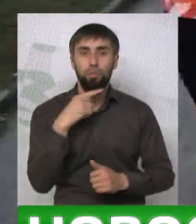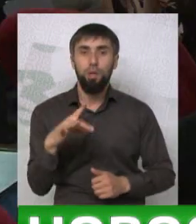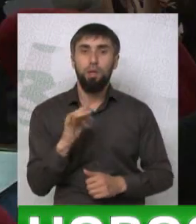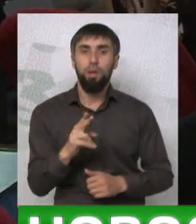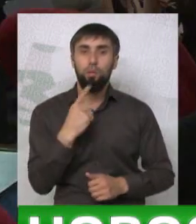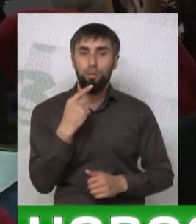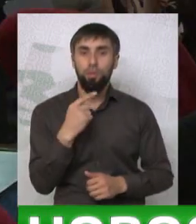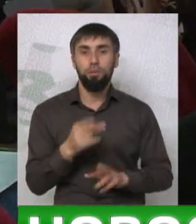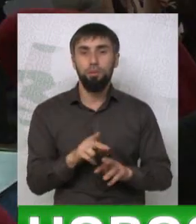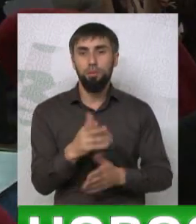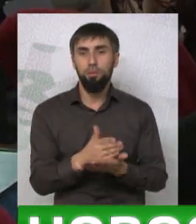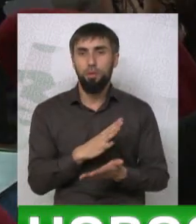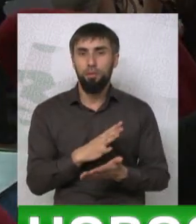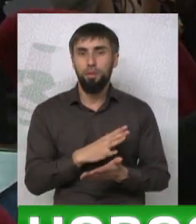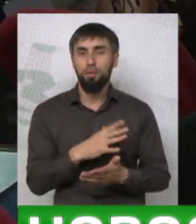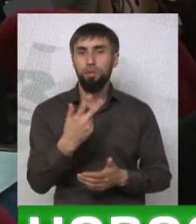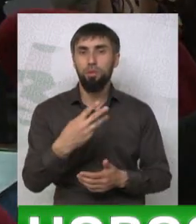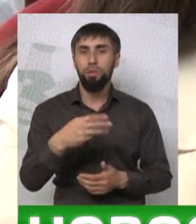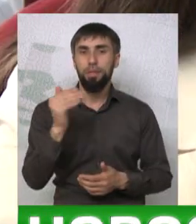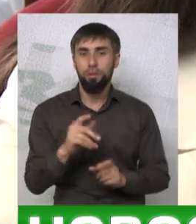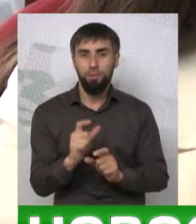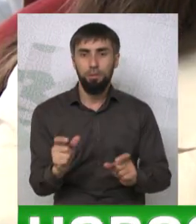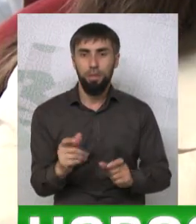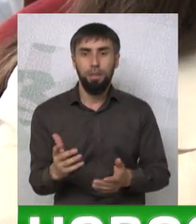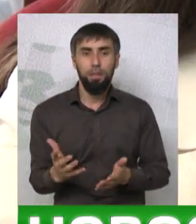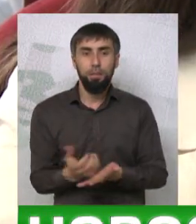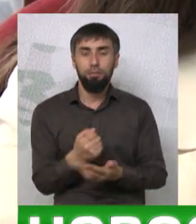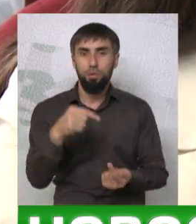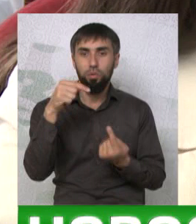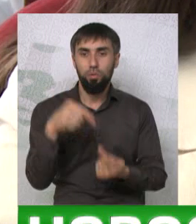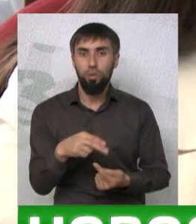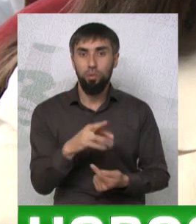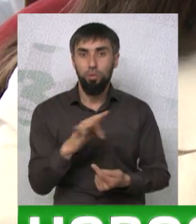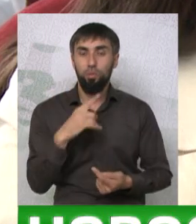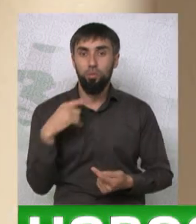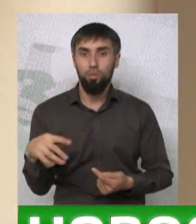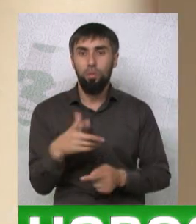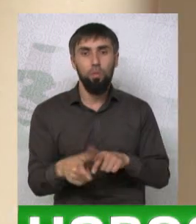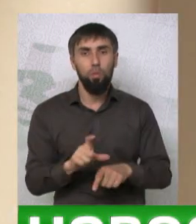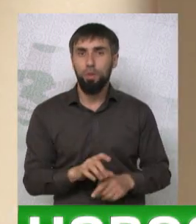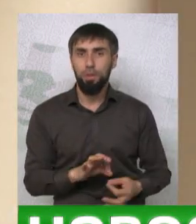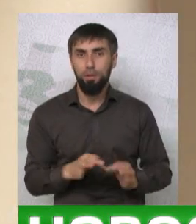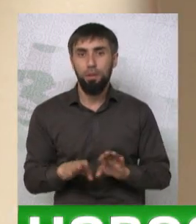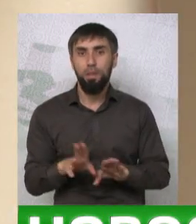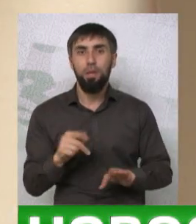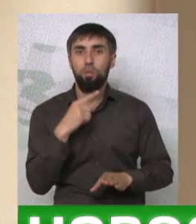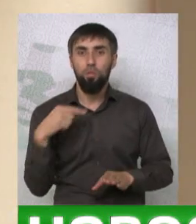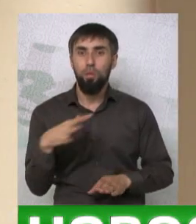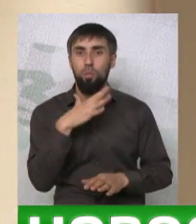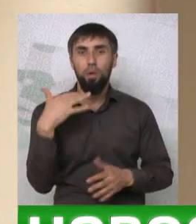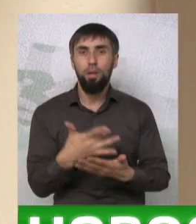рак крови диагностируется у более 30 тысяч человек. Найти совместимого донора в нашей стране очень сложно, так как в России